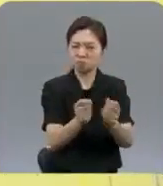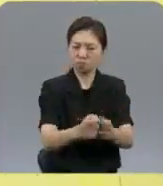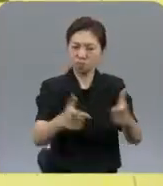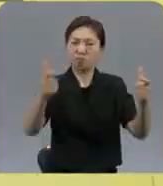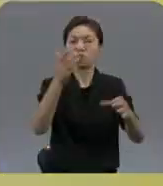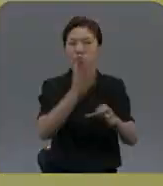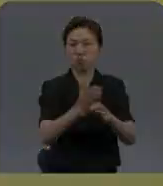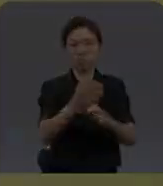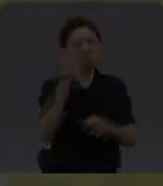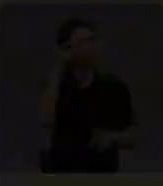tăng